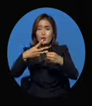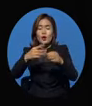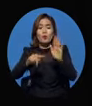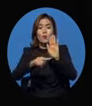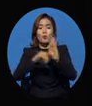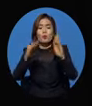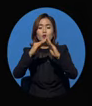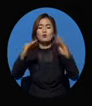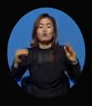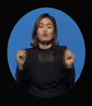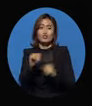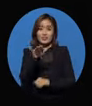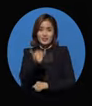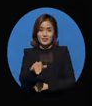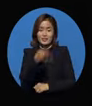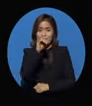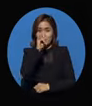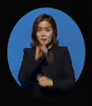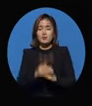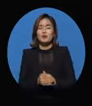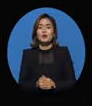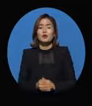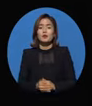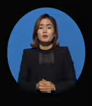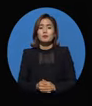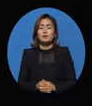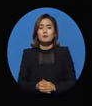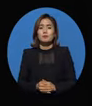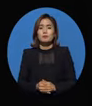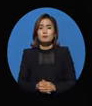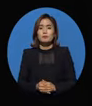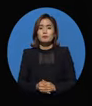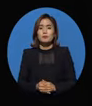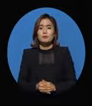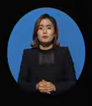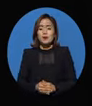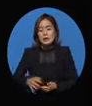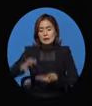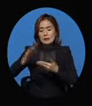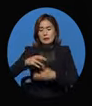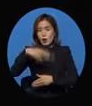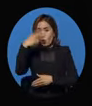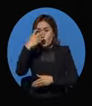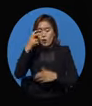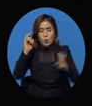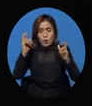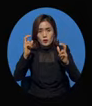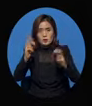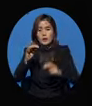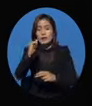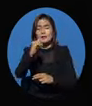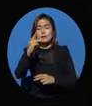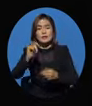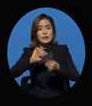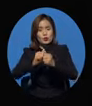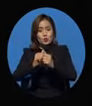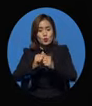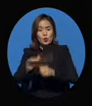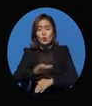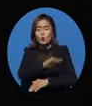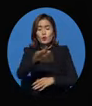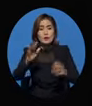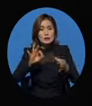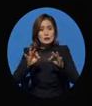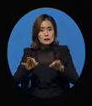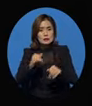전북의 있습니다 그 중요한데 이 이제 사상 관리해서 중심으로 한 sk 증권 이나 우리은행